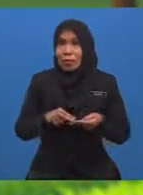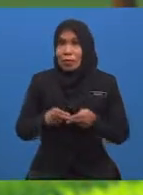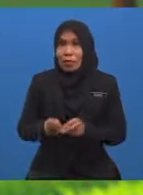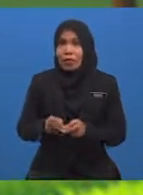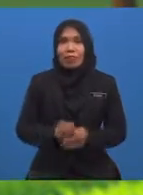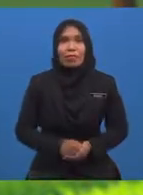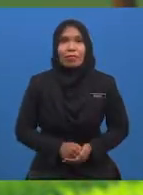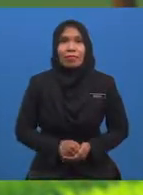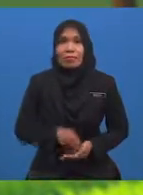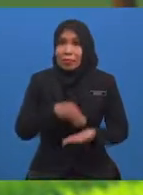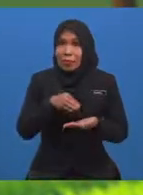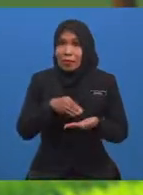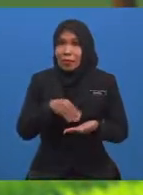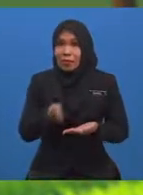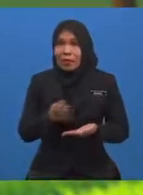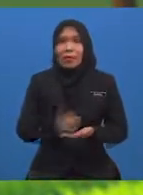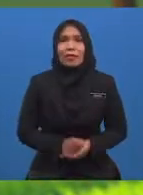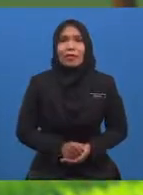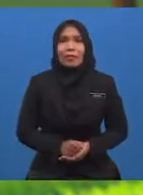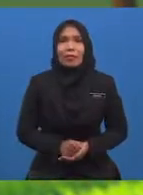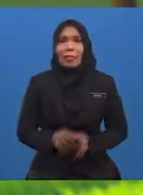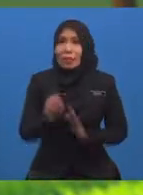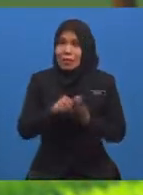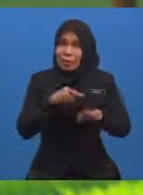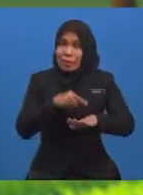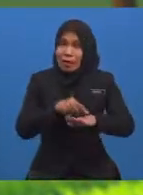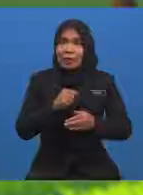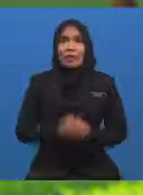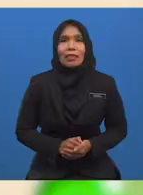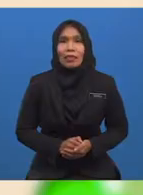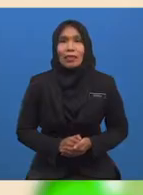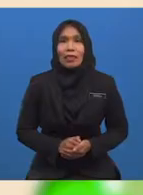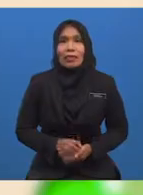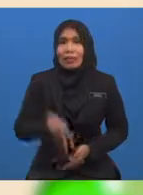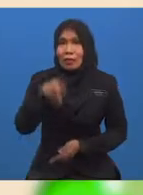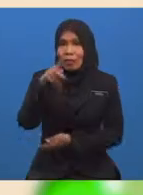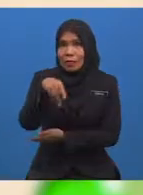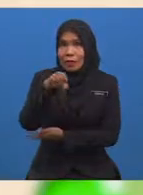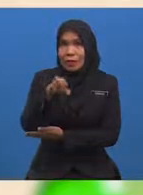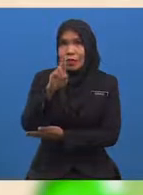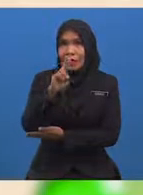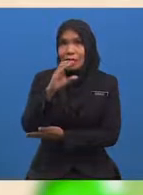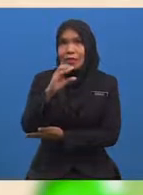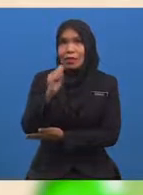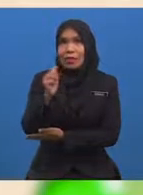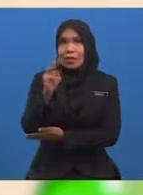semasa percambahan. Dan yang terakhir ialah